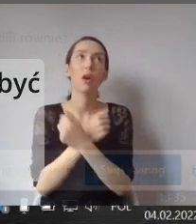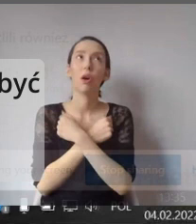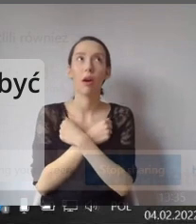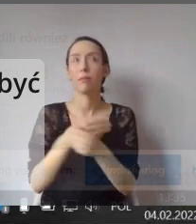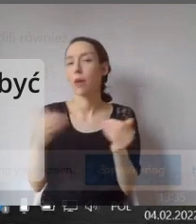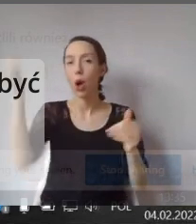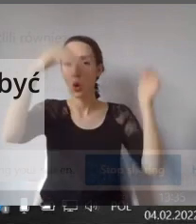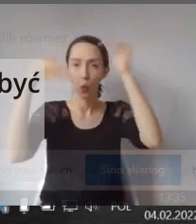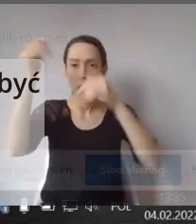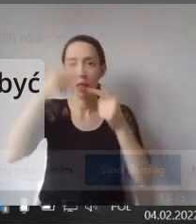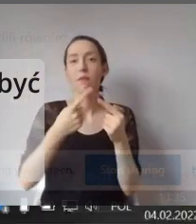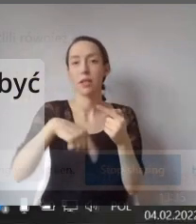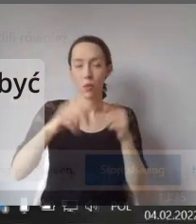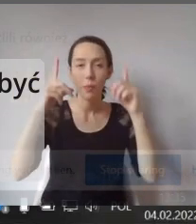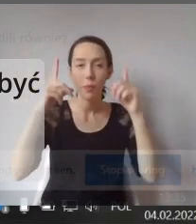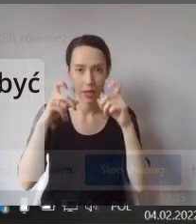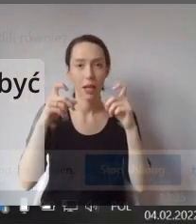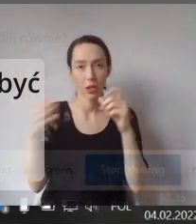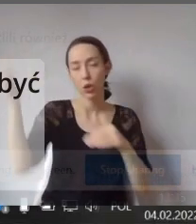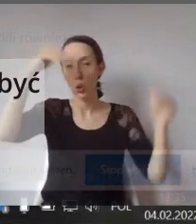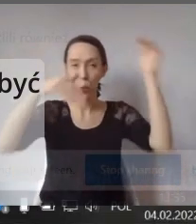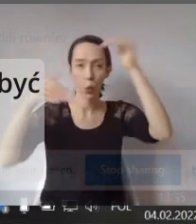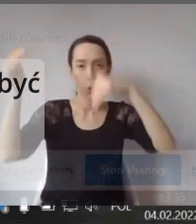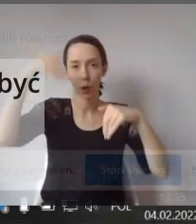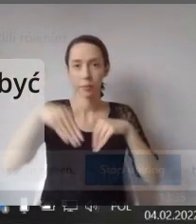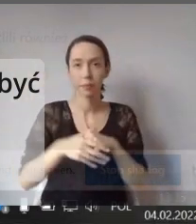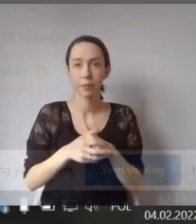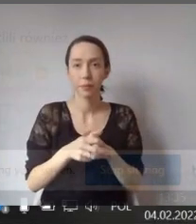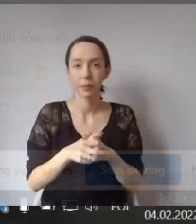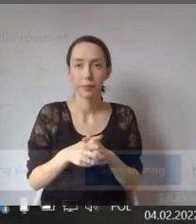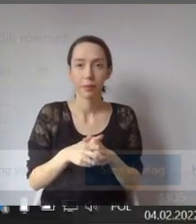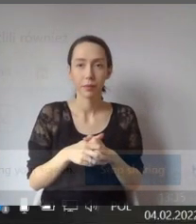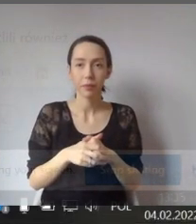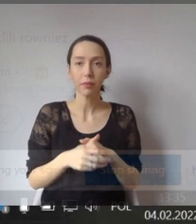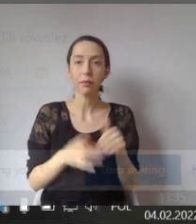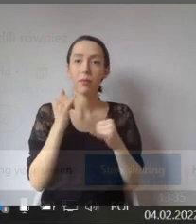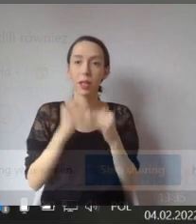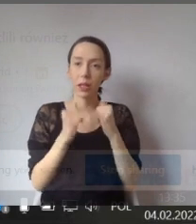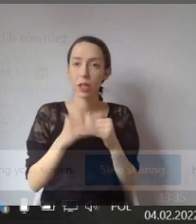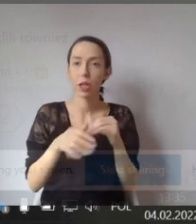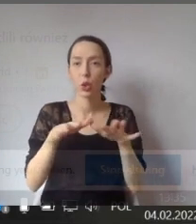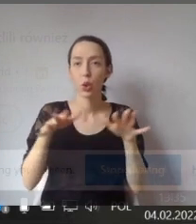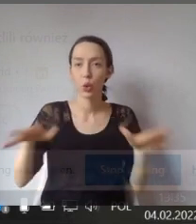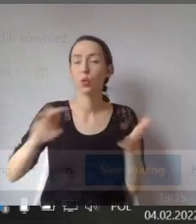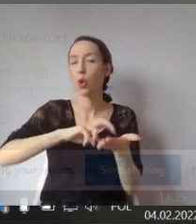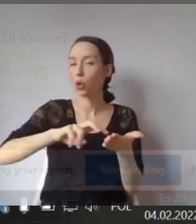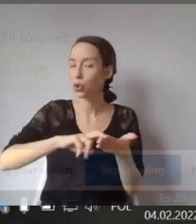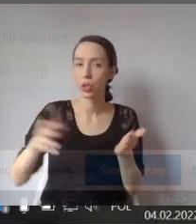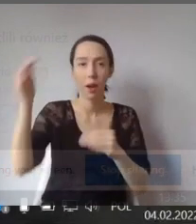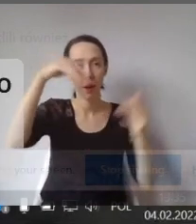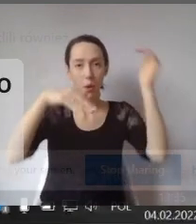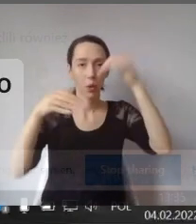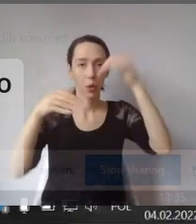żeby można było pokazać jakby w tej sferze zawodowej, więc jeżeli chodzicie po górach, to zdjęcie góry jak najbardziej jest